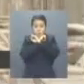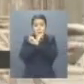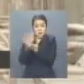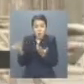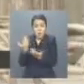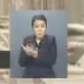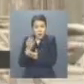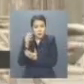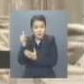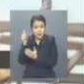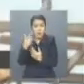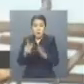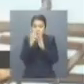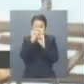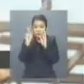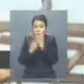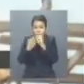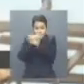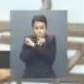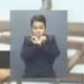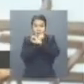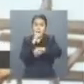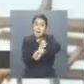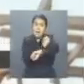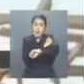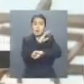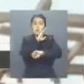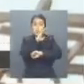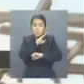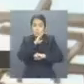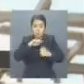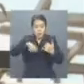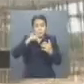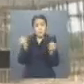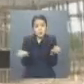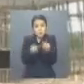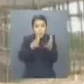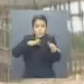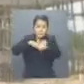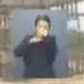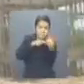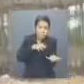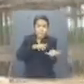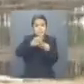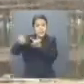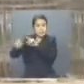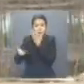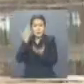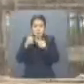ให้มีกฎหมายคุ้มครองแรงงานให้นายจ้างรับผิดชอบค่ารักษาพยาบาลหากเกิดอุบัติเหตุในขณะปฏิบัติง